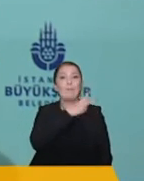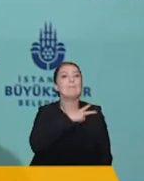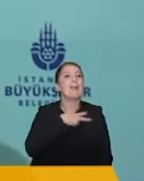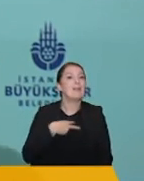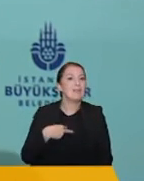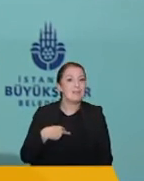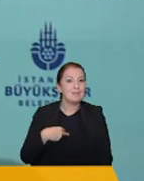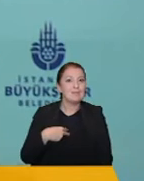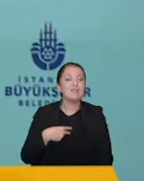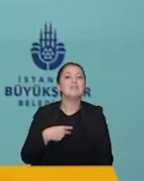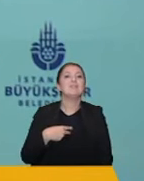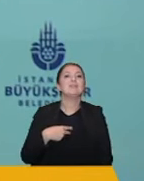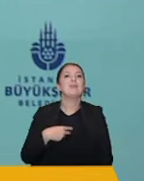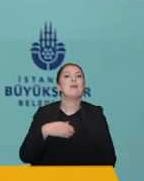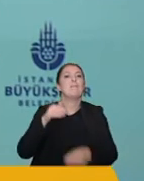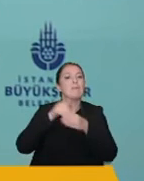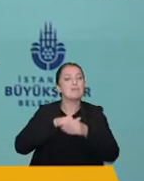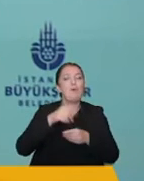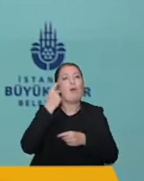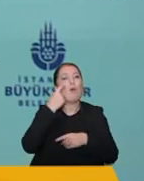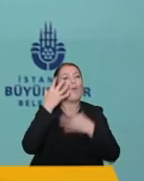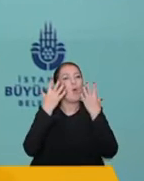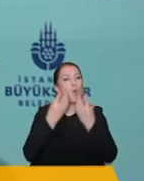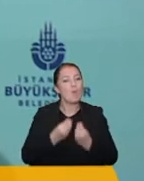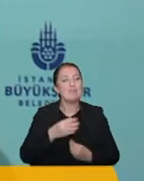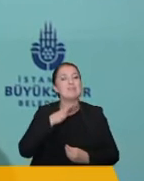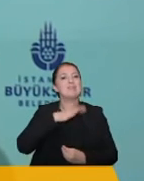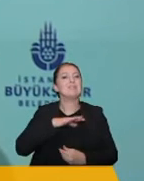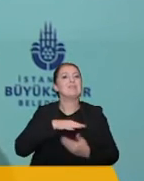Belediye'mize, meclisimize hayır olmasını diliyorum.